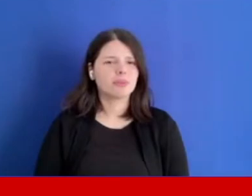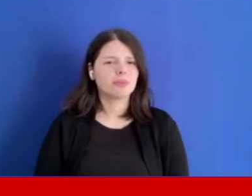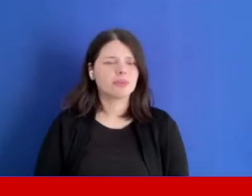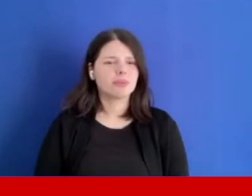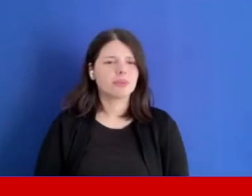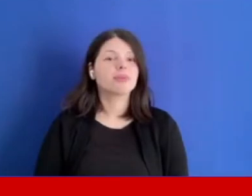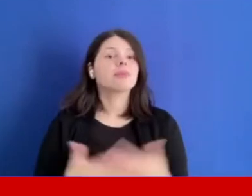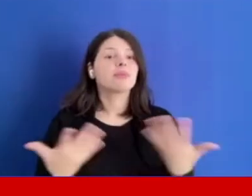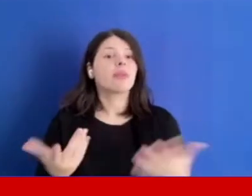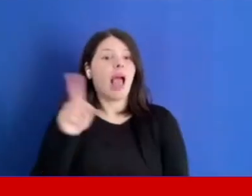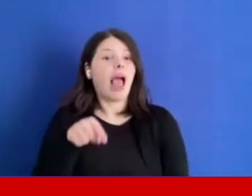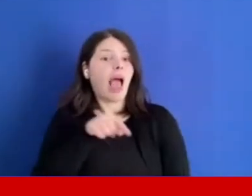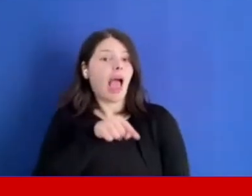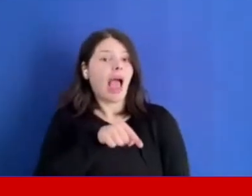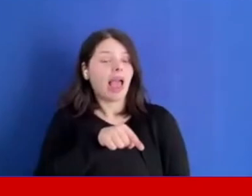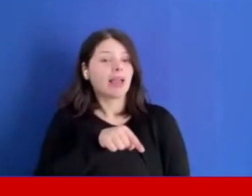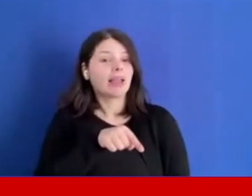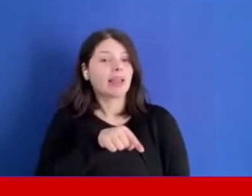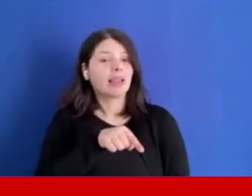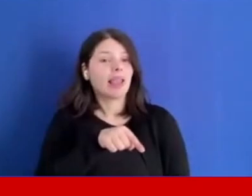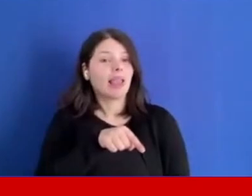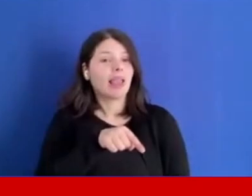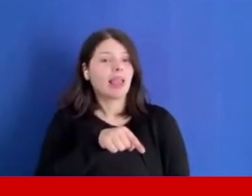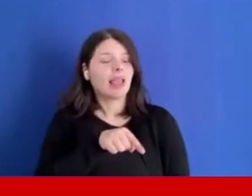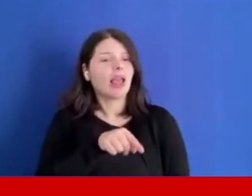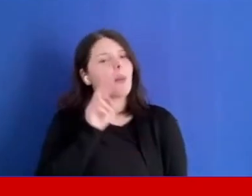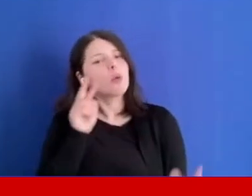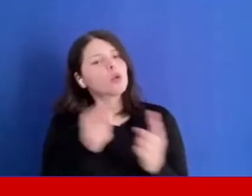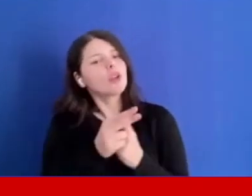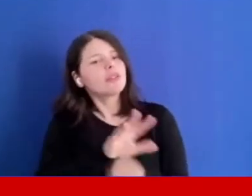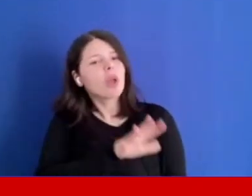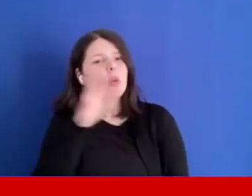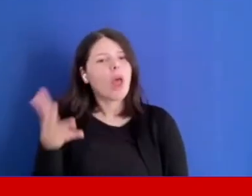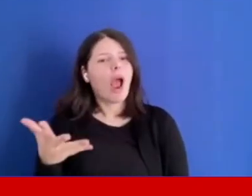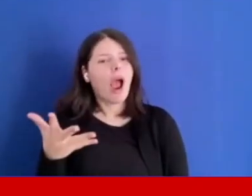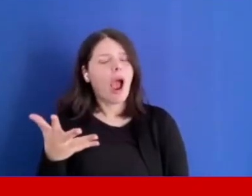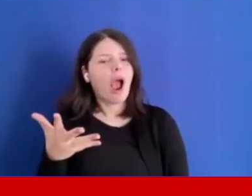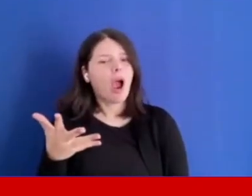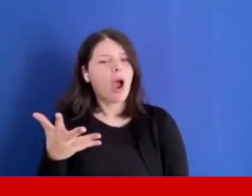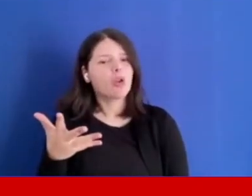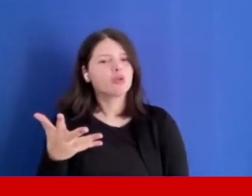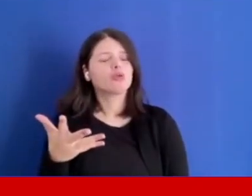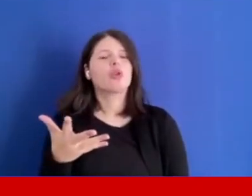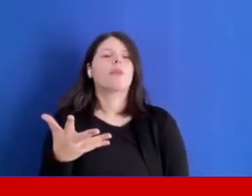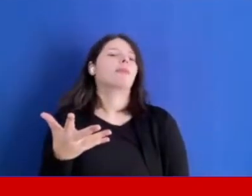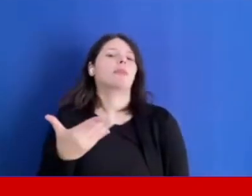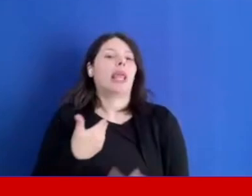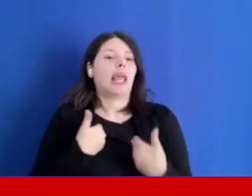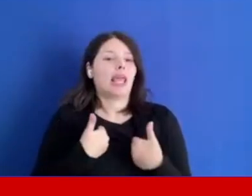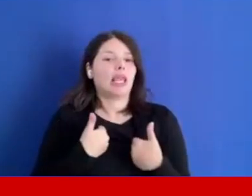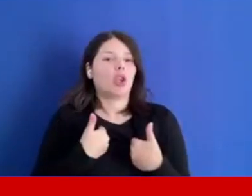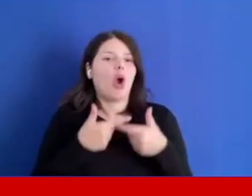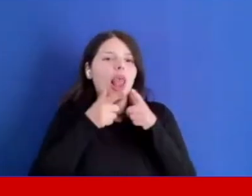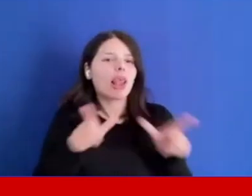Anche qui è un altro punto di vista, cioè vedere le cose diversamente. Tra l'altro io sto parlando un'altra lingua